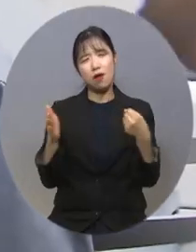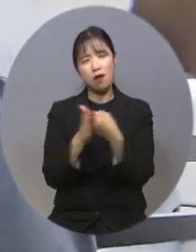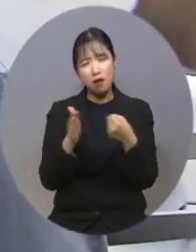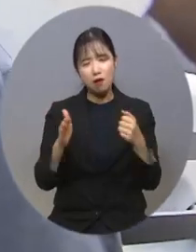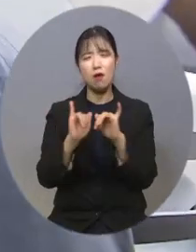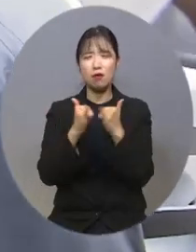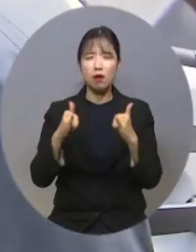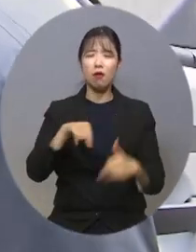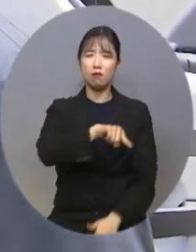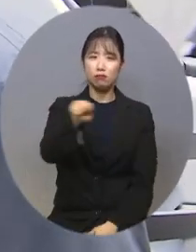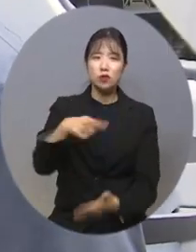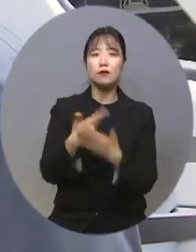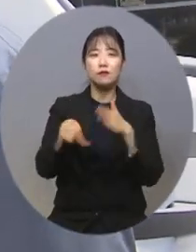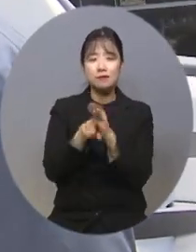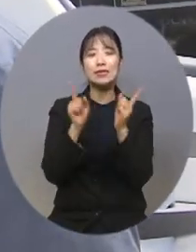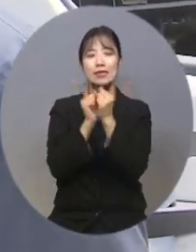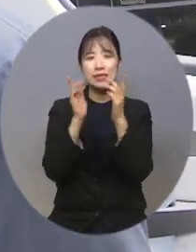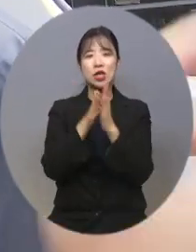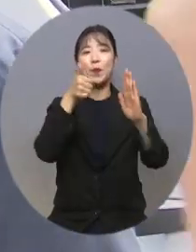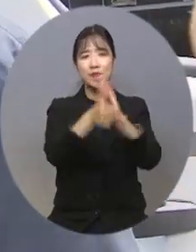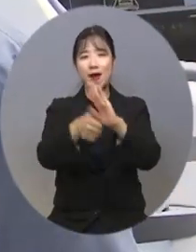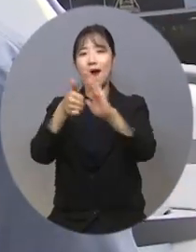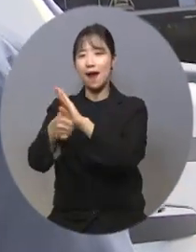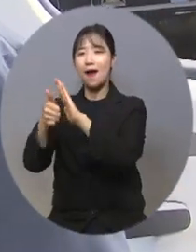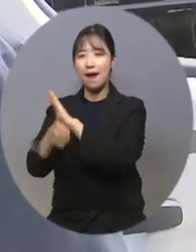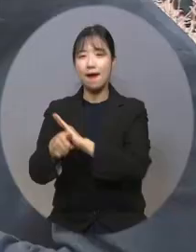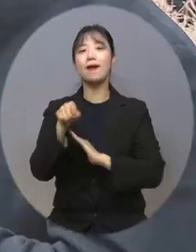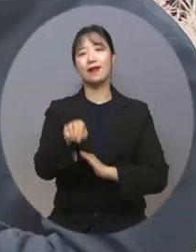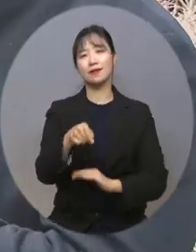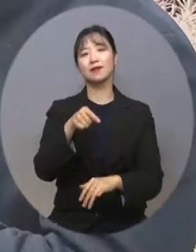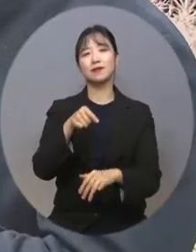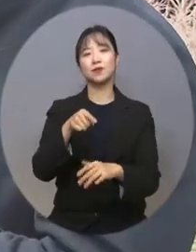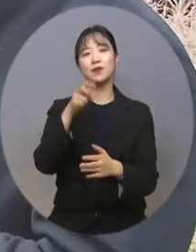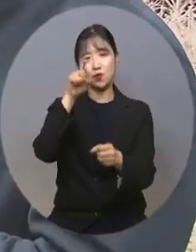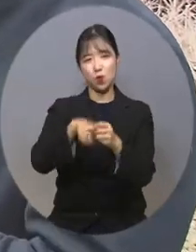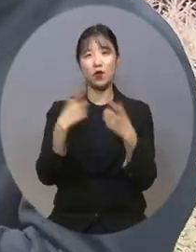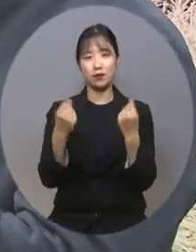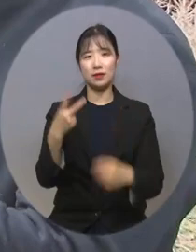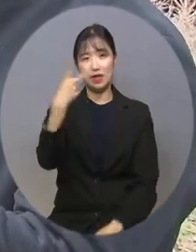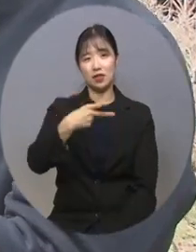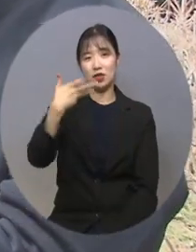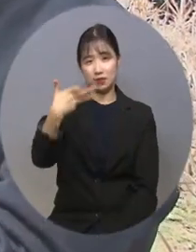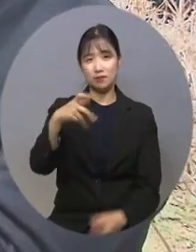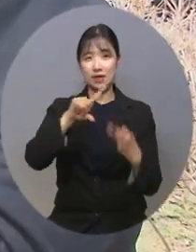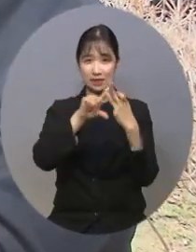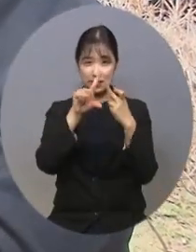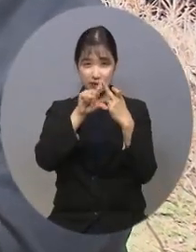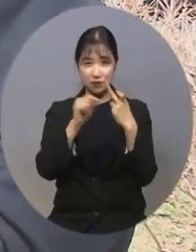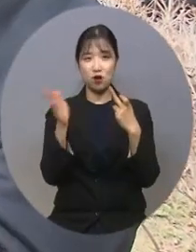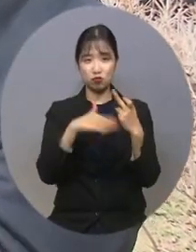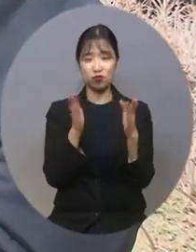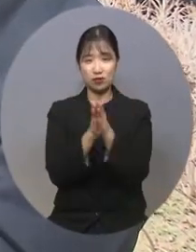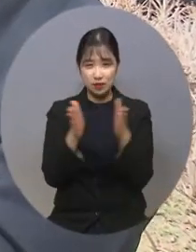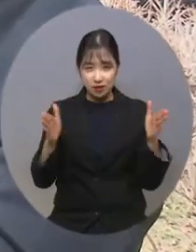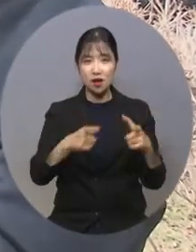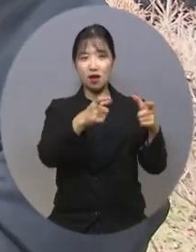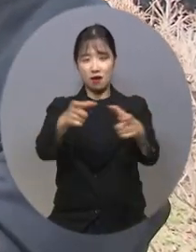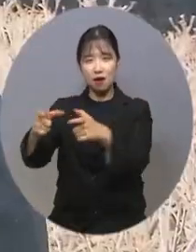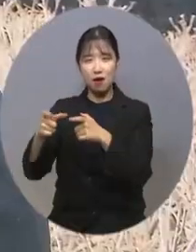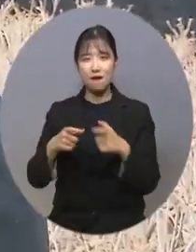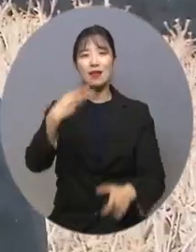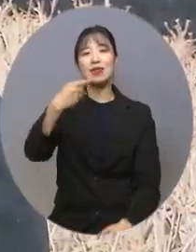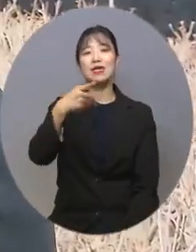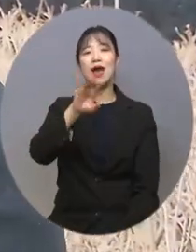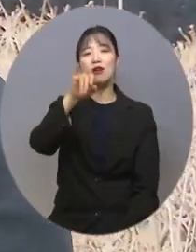취약계층을 위해 직접 찾아가는 심리지원 복지정책입니다. 2018년 12월부터 시작된 전국권역별